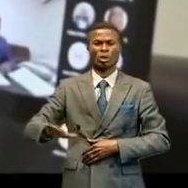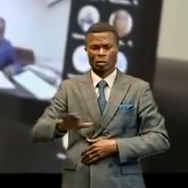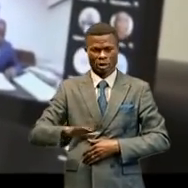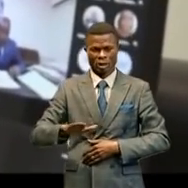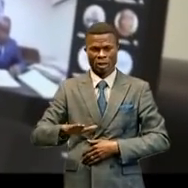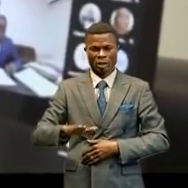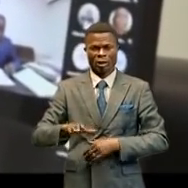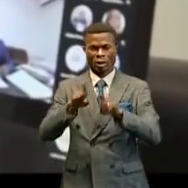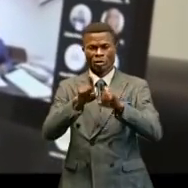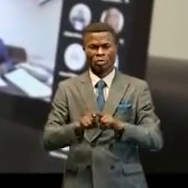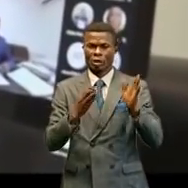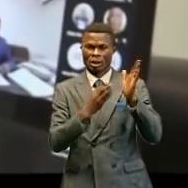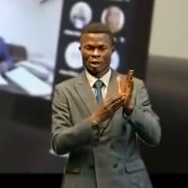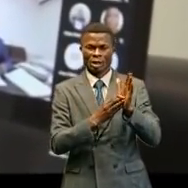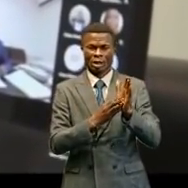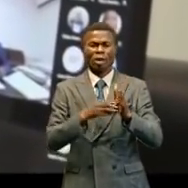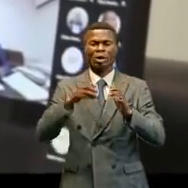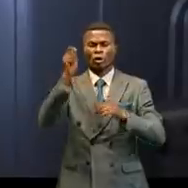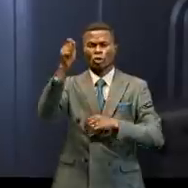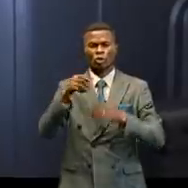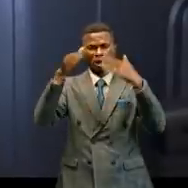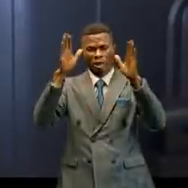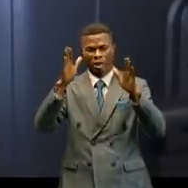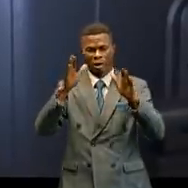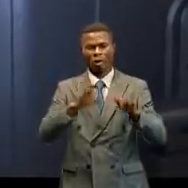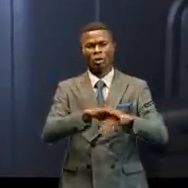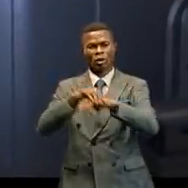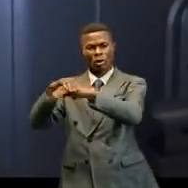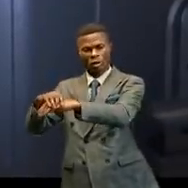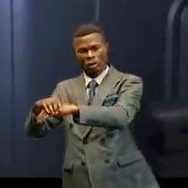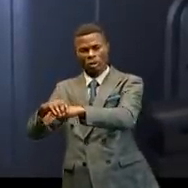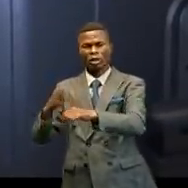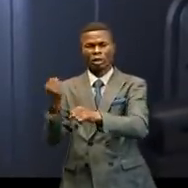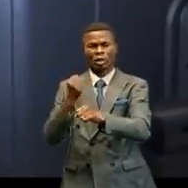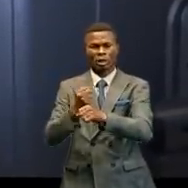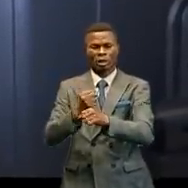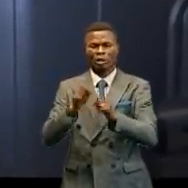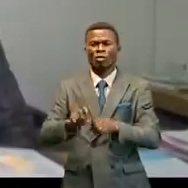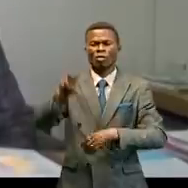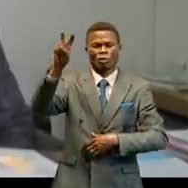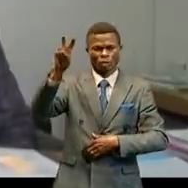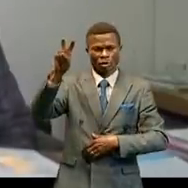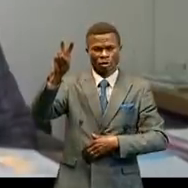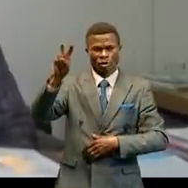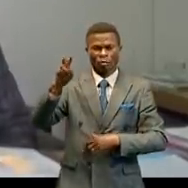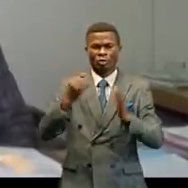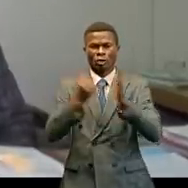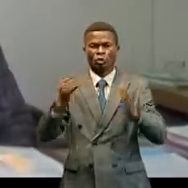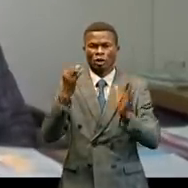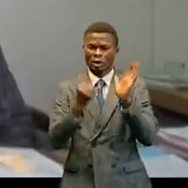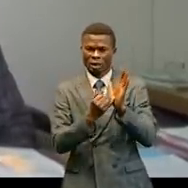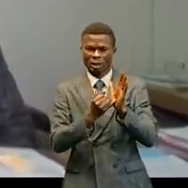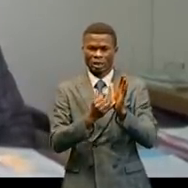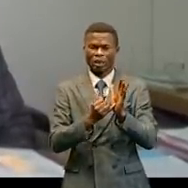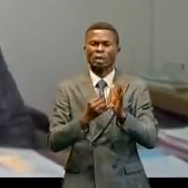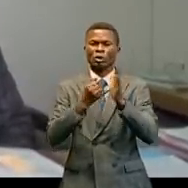du Congo et 9 sujets étrangers mis à la disposition des services de migration. Des 66 de ces